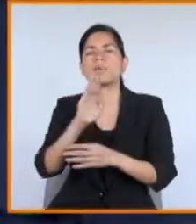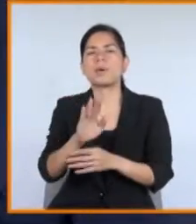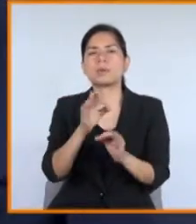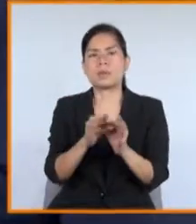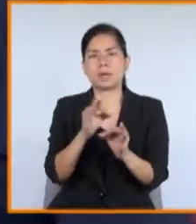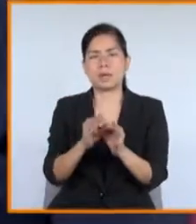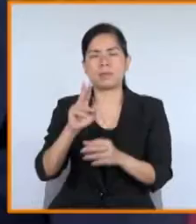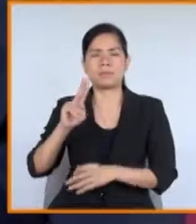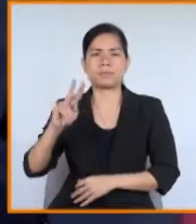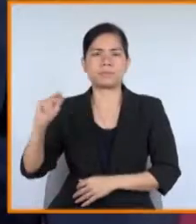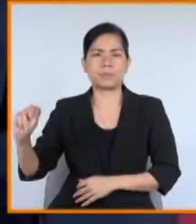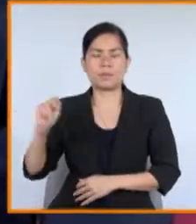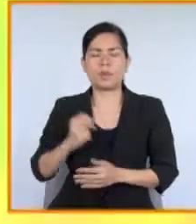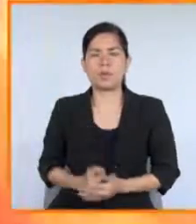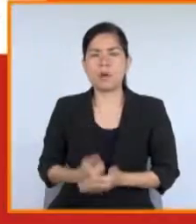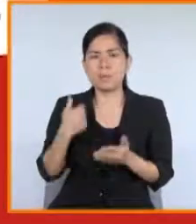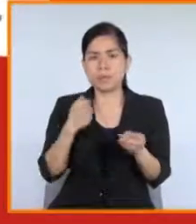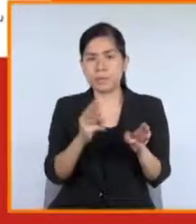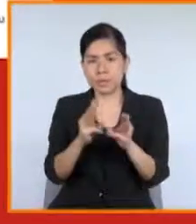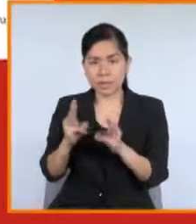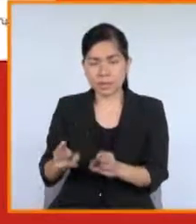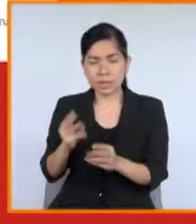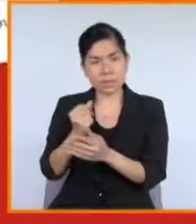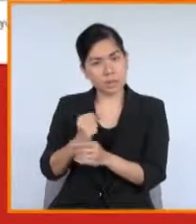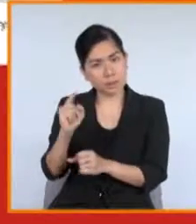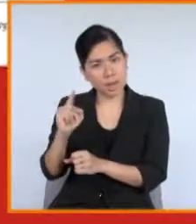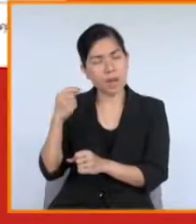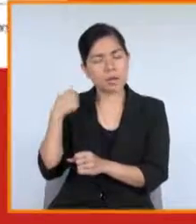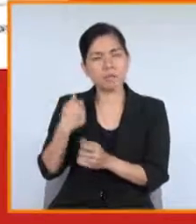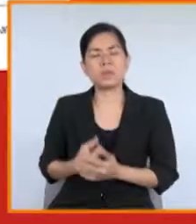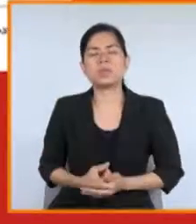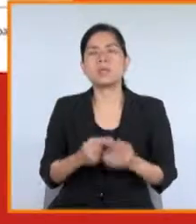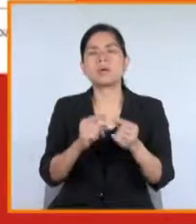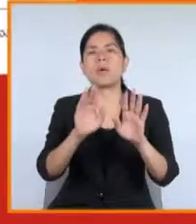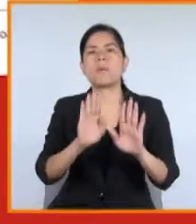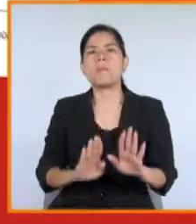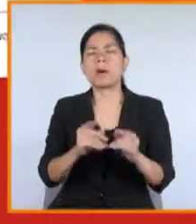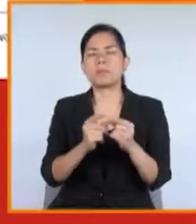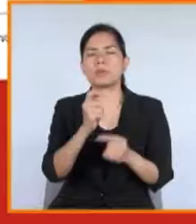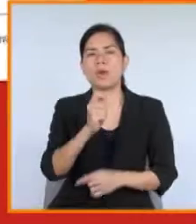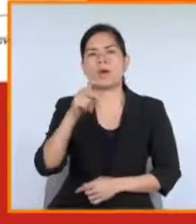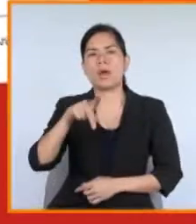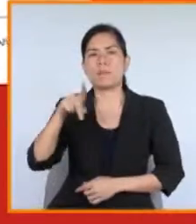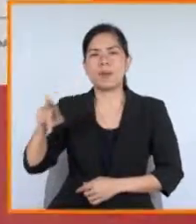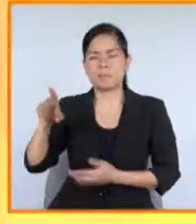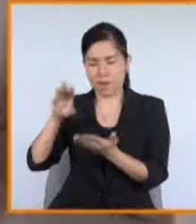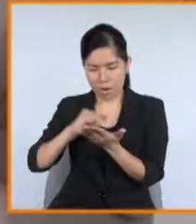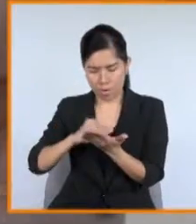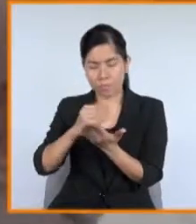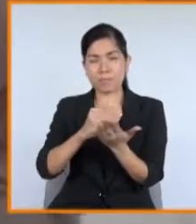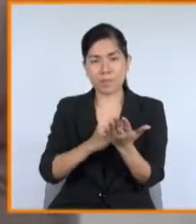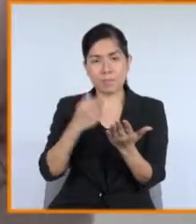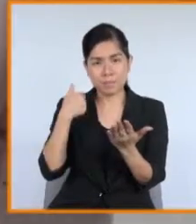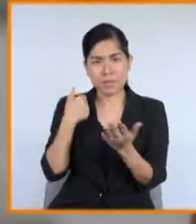ขึ้นนอกจากนี้ยังมีช่องทางของ Generali 365 Lifestyle Application เข้ามาเสริมอีกด้วย Generali